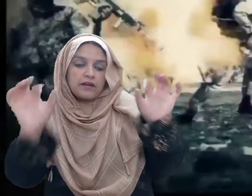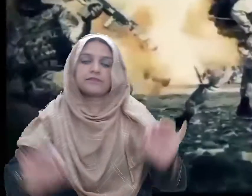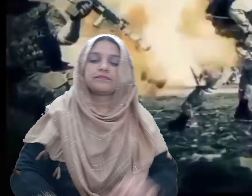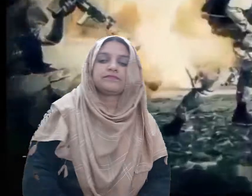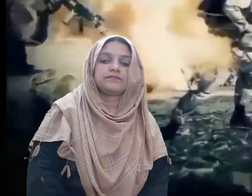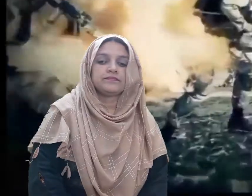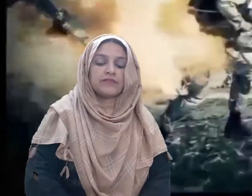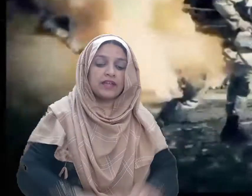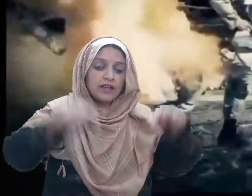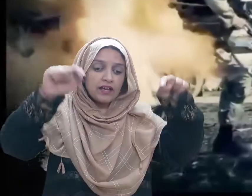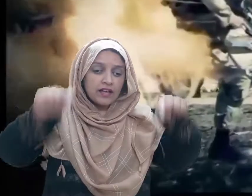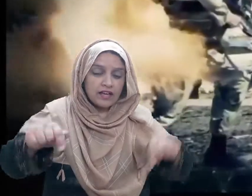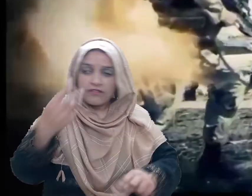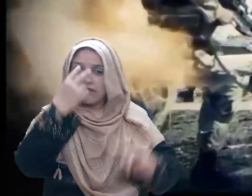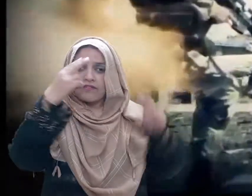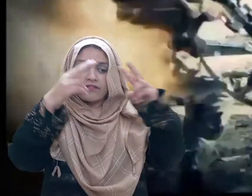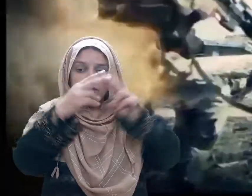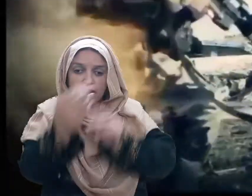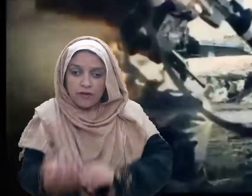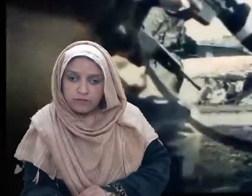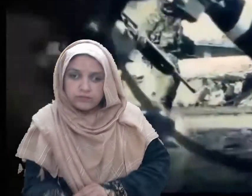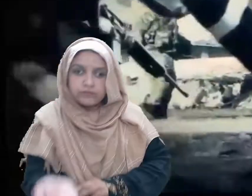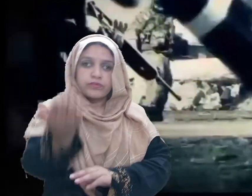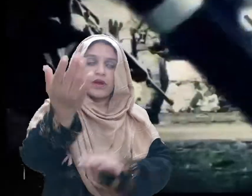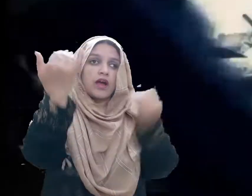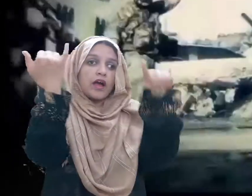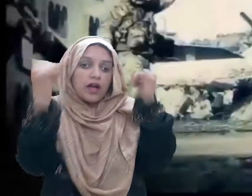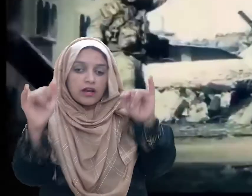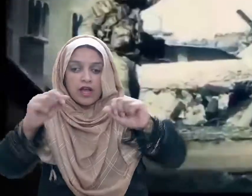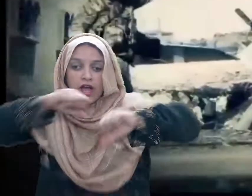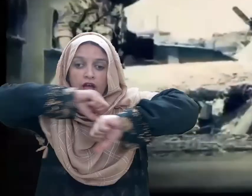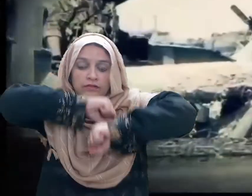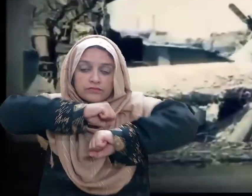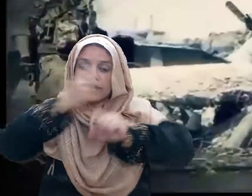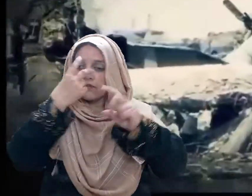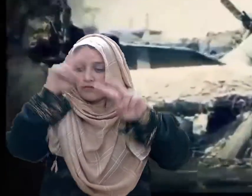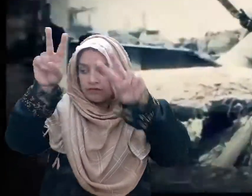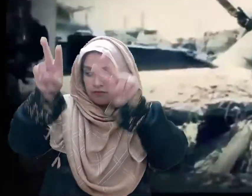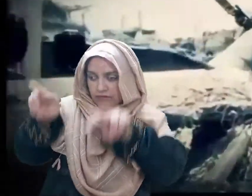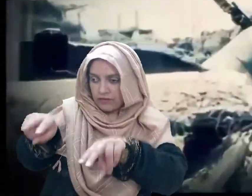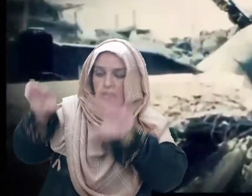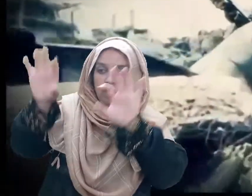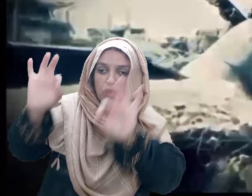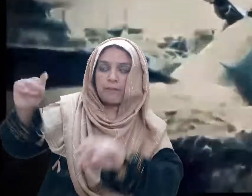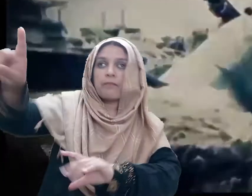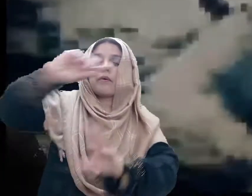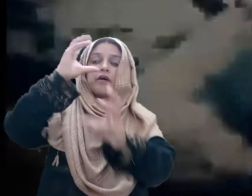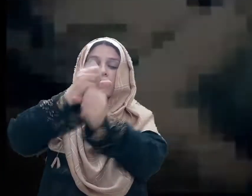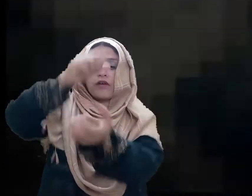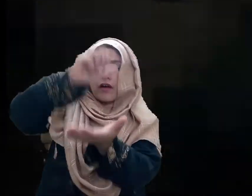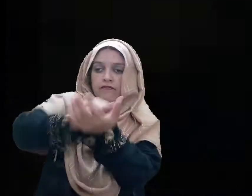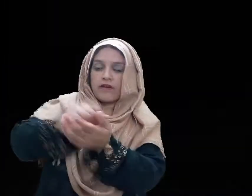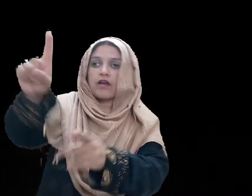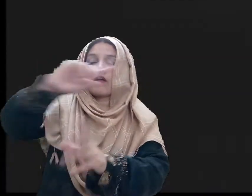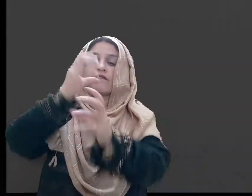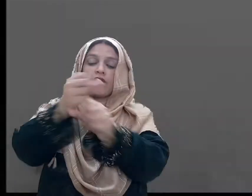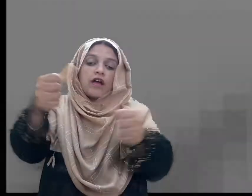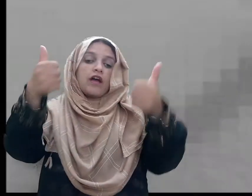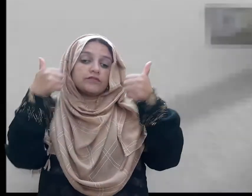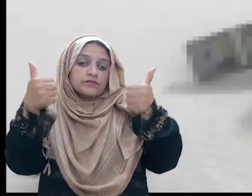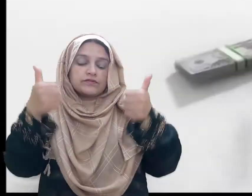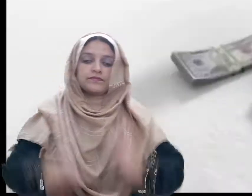جس قدر کوئی ملک معاشی طور پہ مستحکم اور مضبوط ہوگا، اسی قدر اس ملک کی افواج بھی مستحکم اور مضبوط